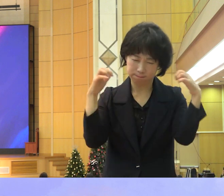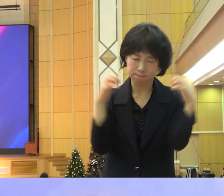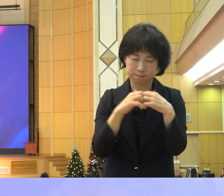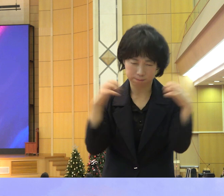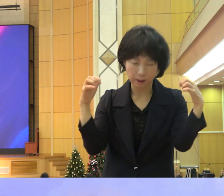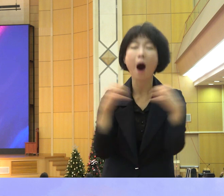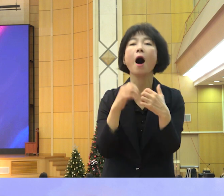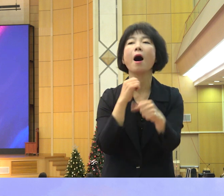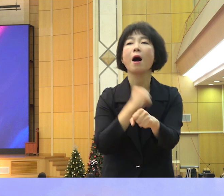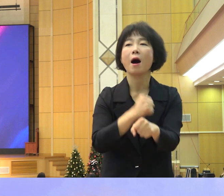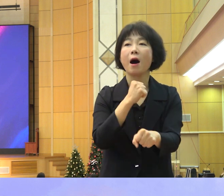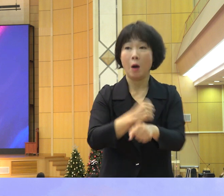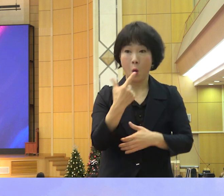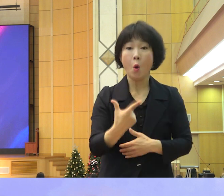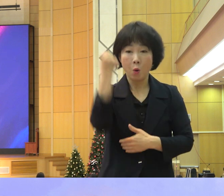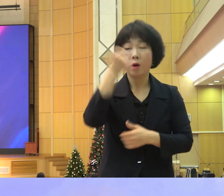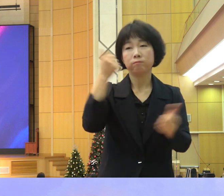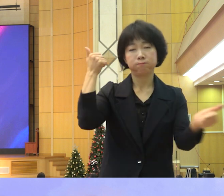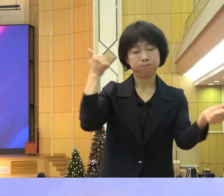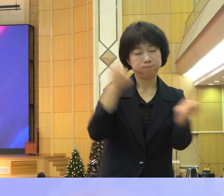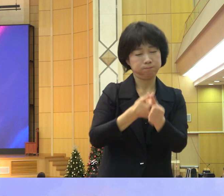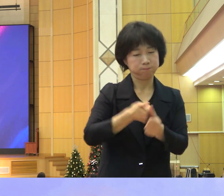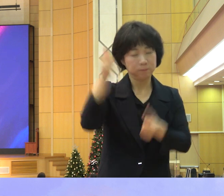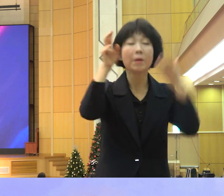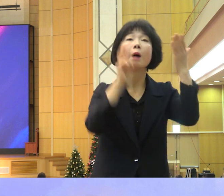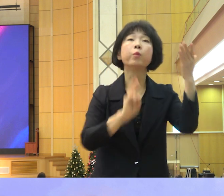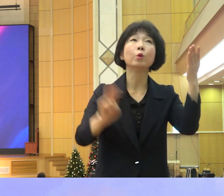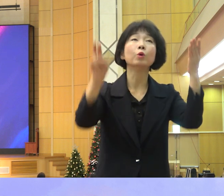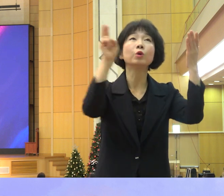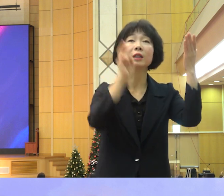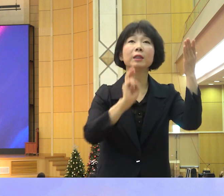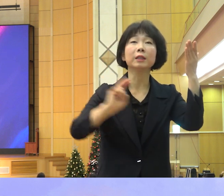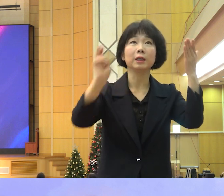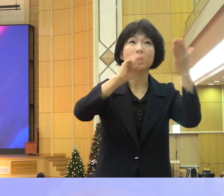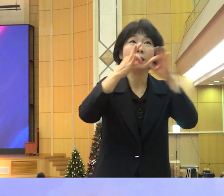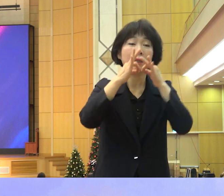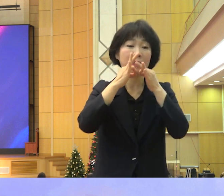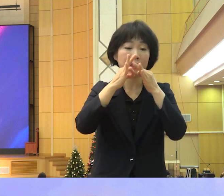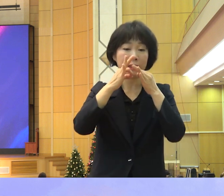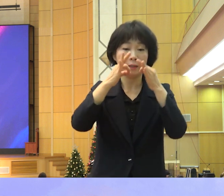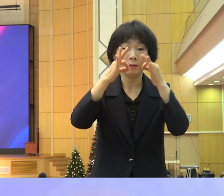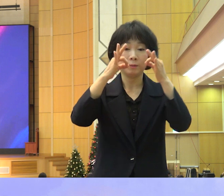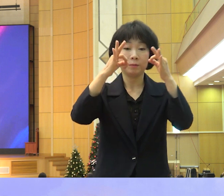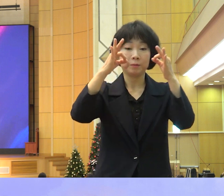이날에 접전하고 곧 네가 부르리.